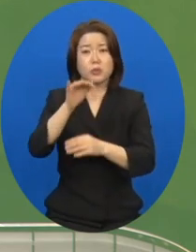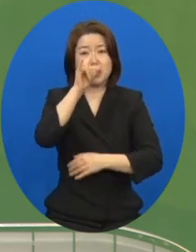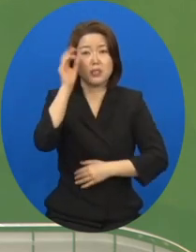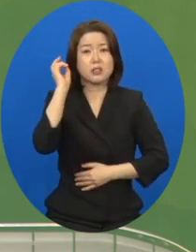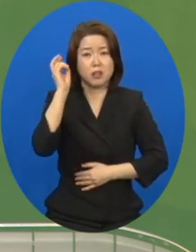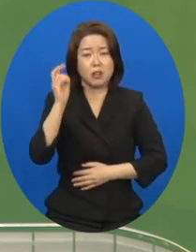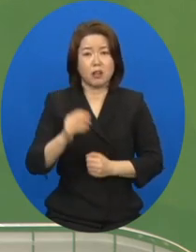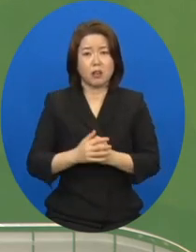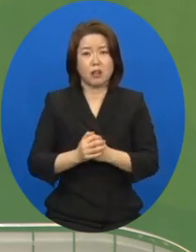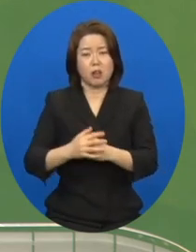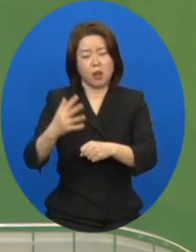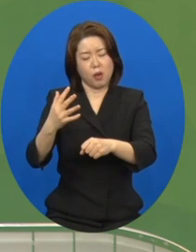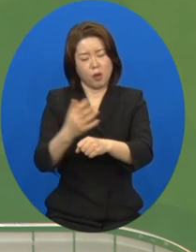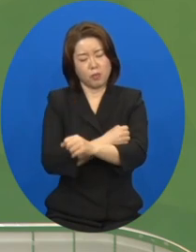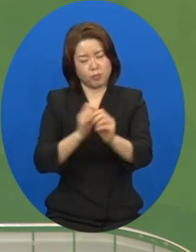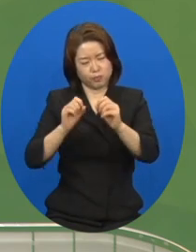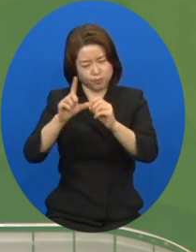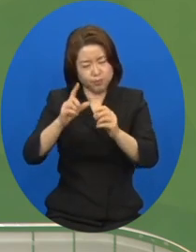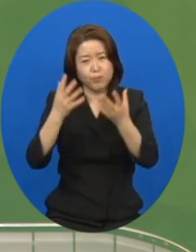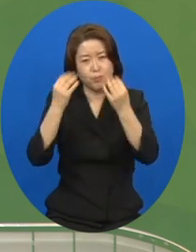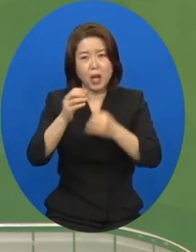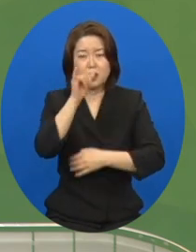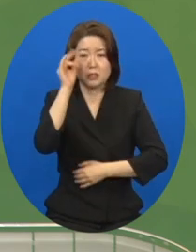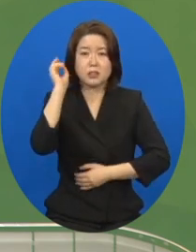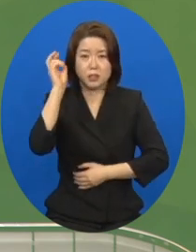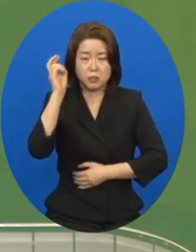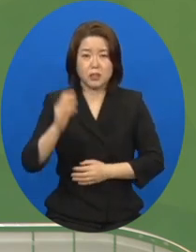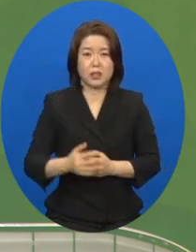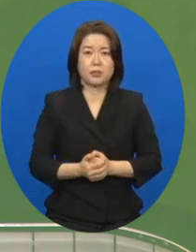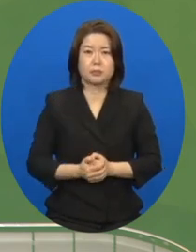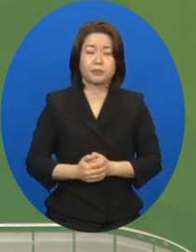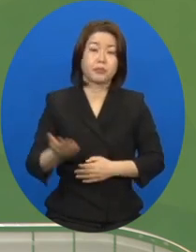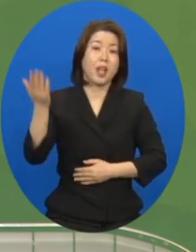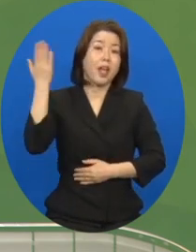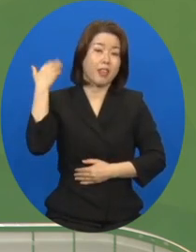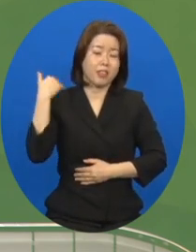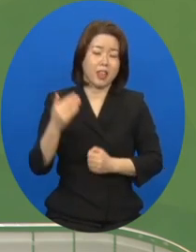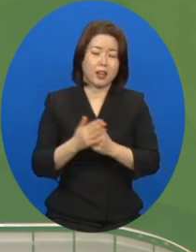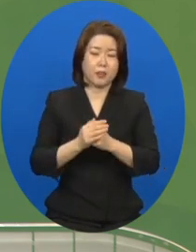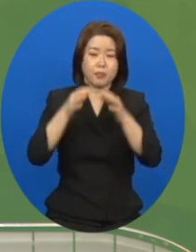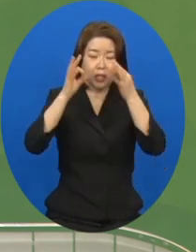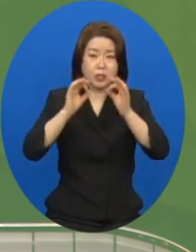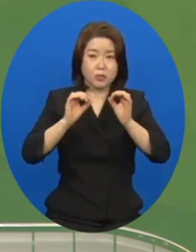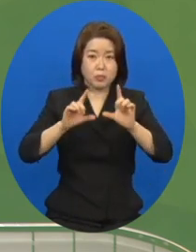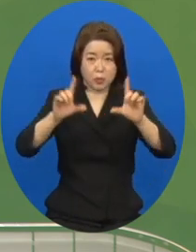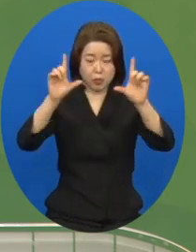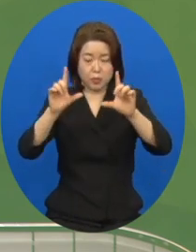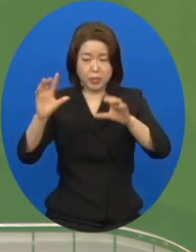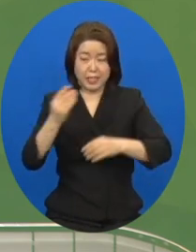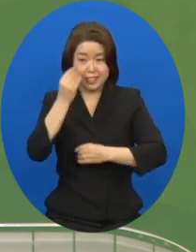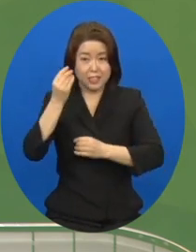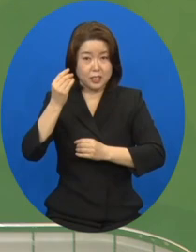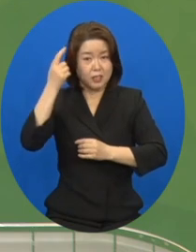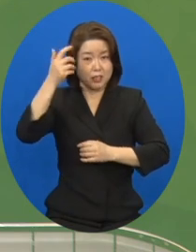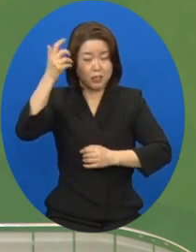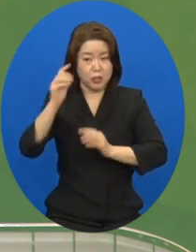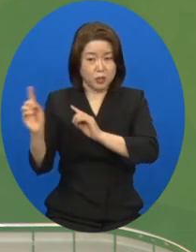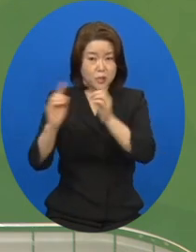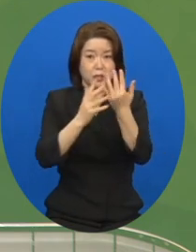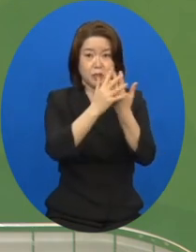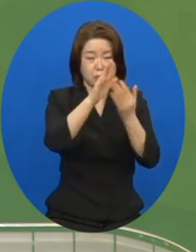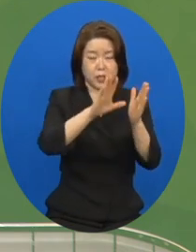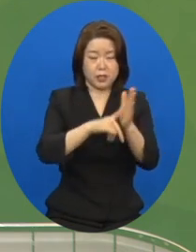아마 상당히 많으실 겁니다. 한 번은 성령 집회 때 안수 기도를 하기